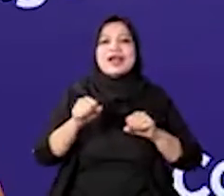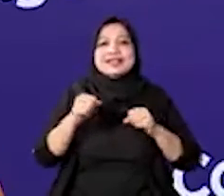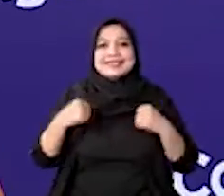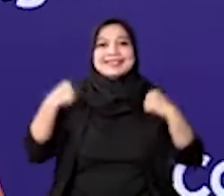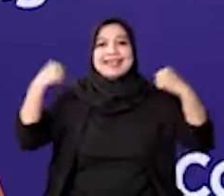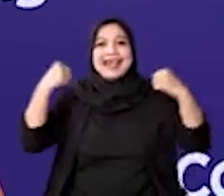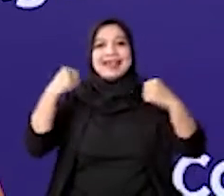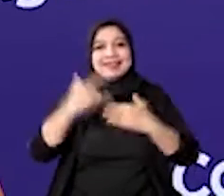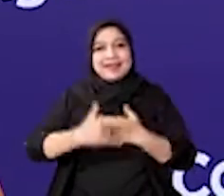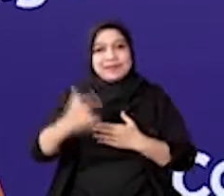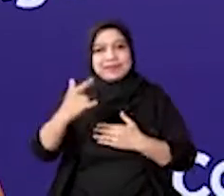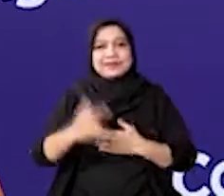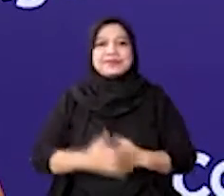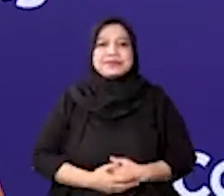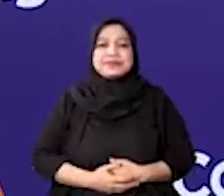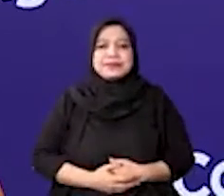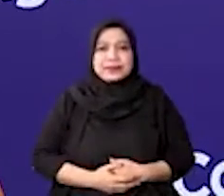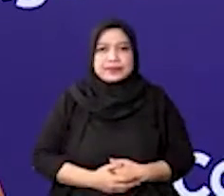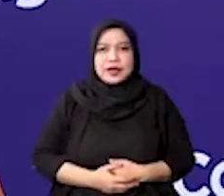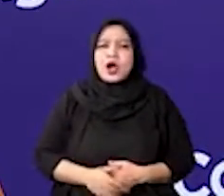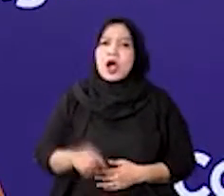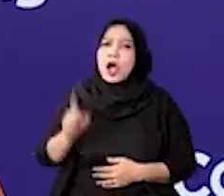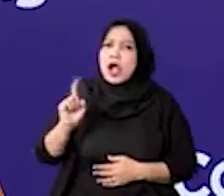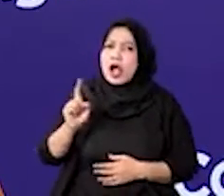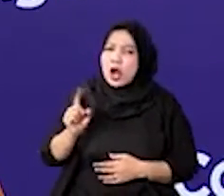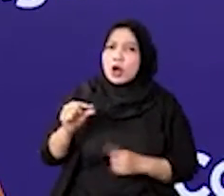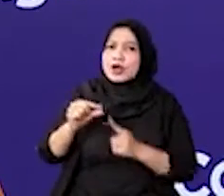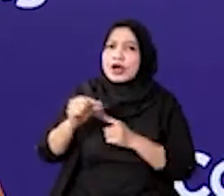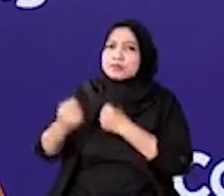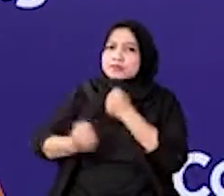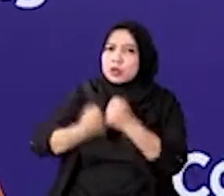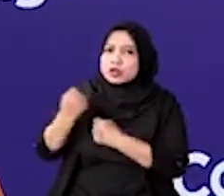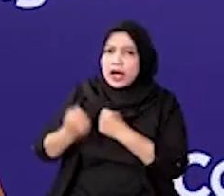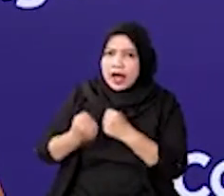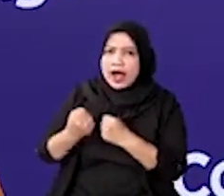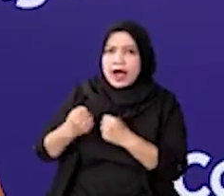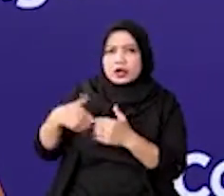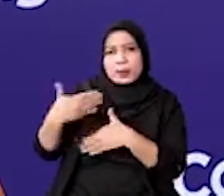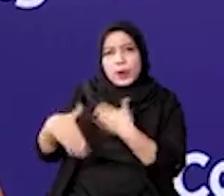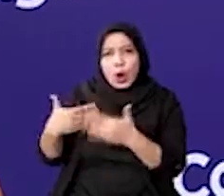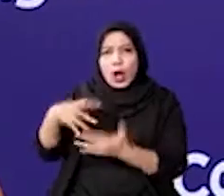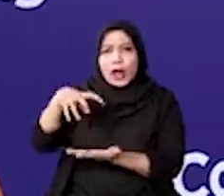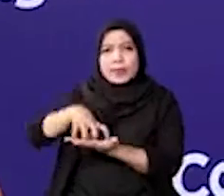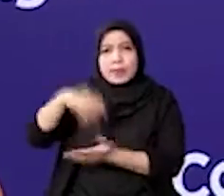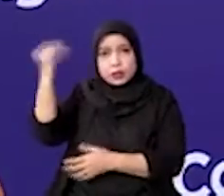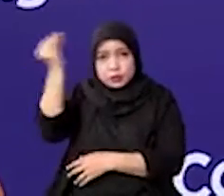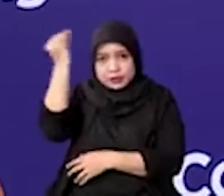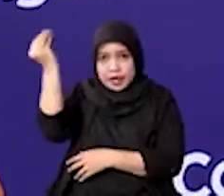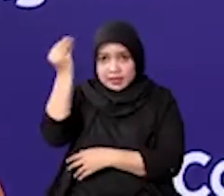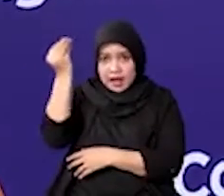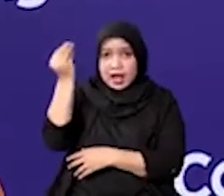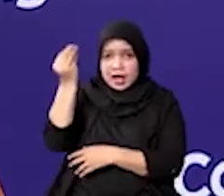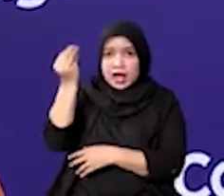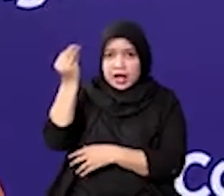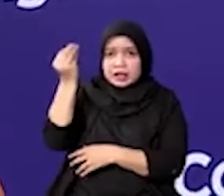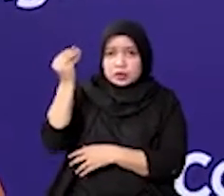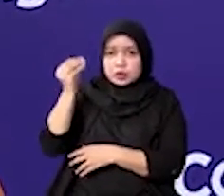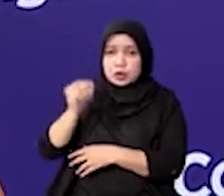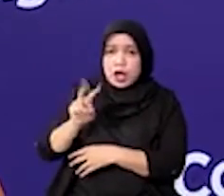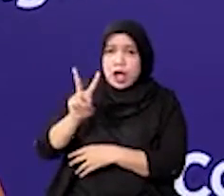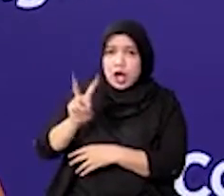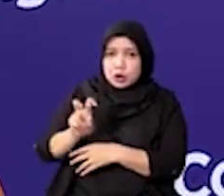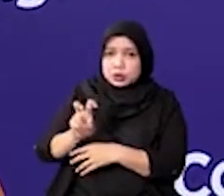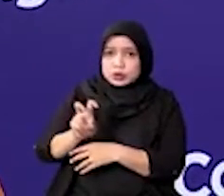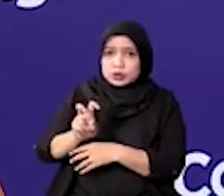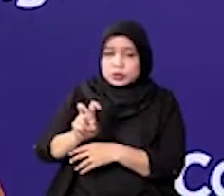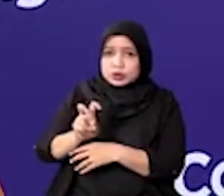misalnya eh itu apakah wajib harus begitu untuk mencegah ini ya udah daripada misalnya masyarakatnya terlalu banyak datang ya